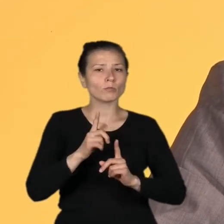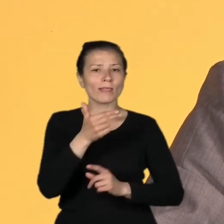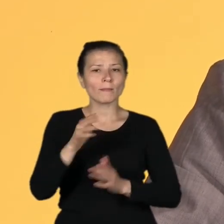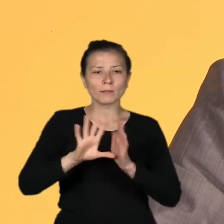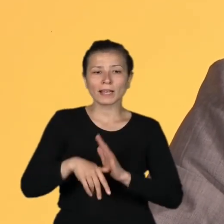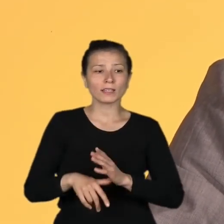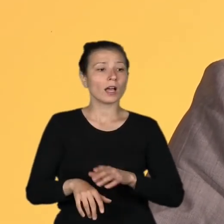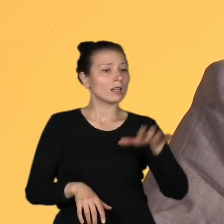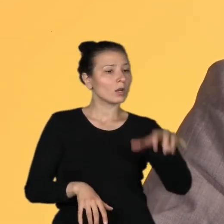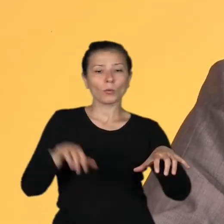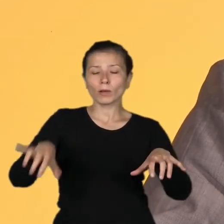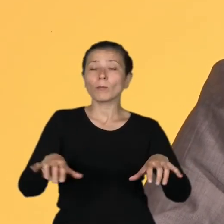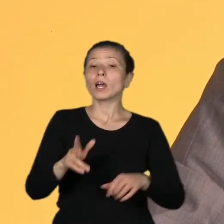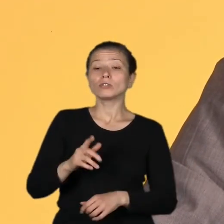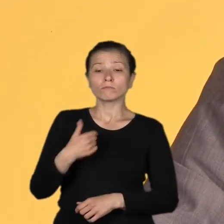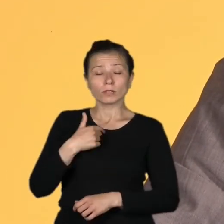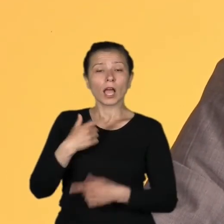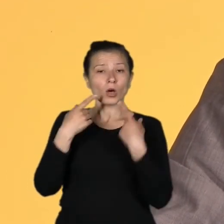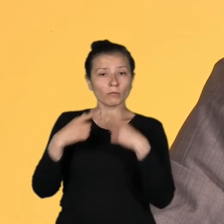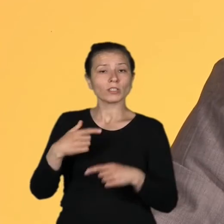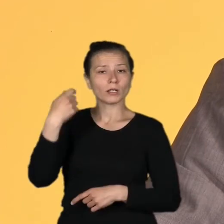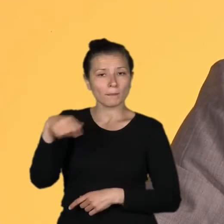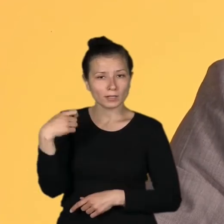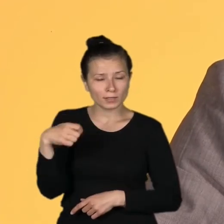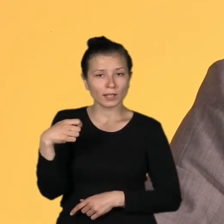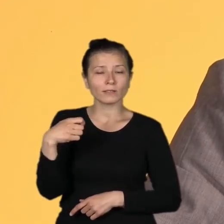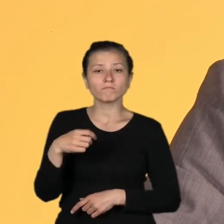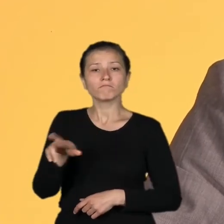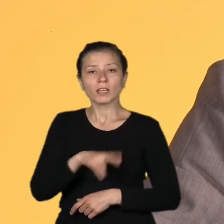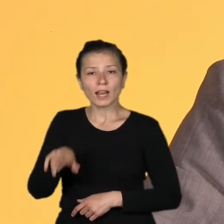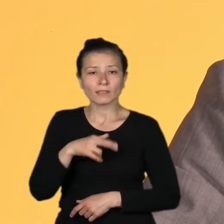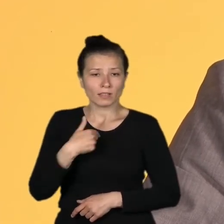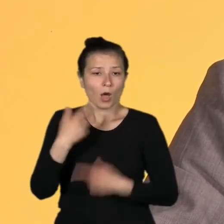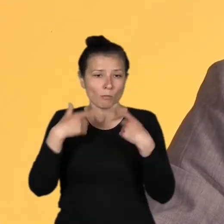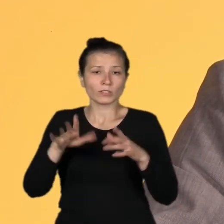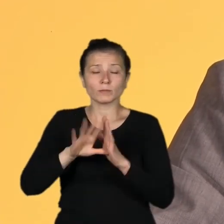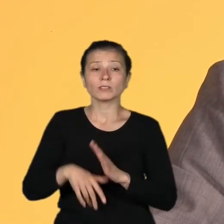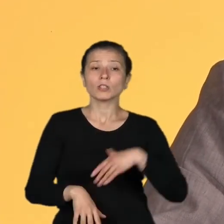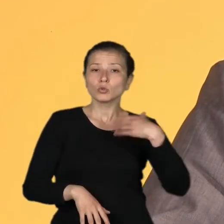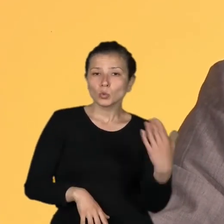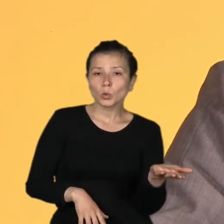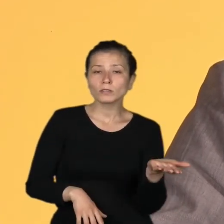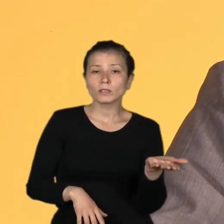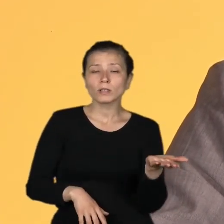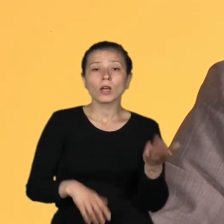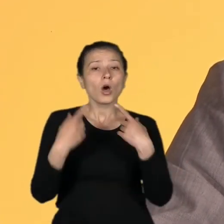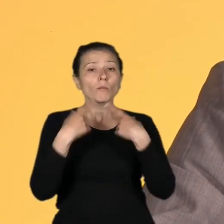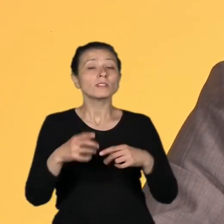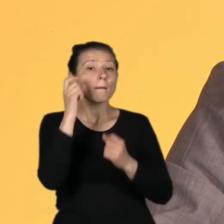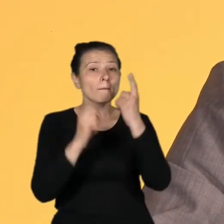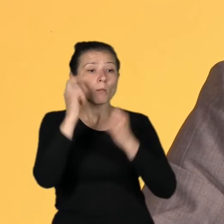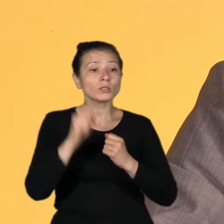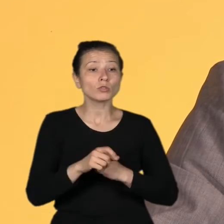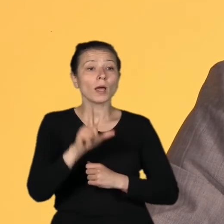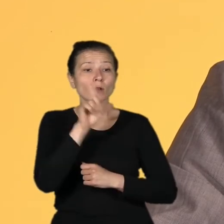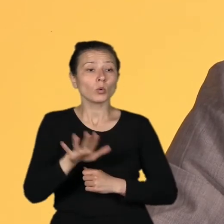znaczy ten, który bierze odpowiedzialność jako prezydent, jako radny za miasto, ale z drugiej strony też odpowiedzialność za pomysły, które pojawiają